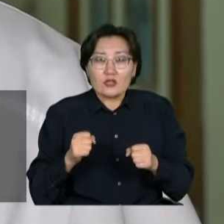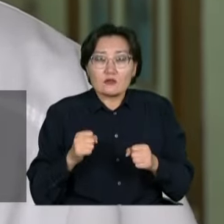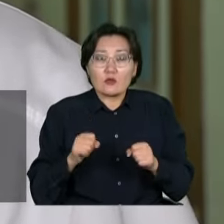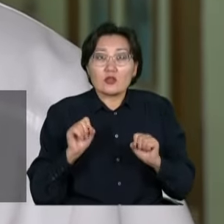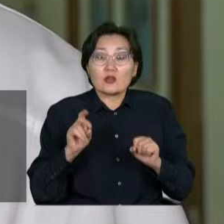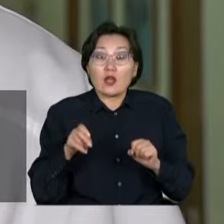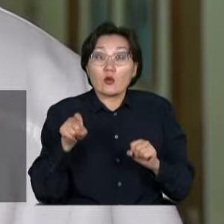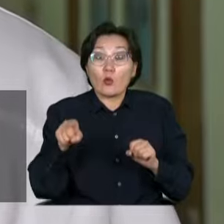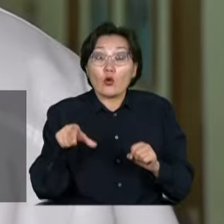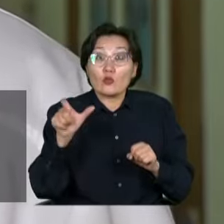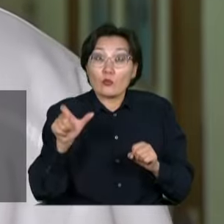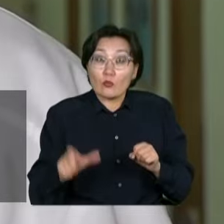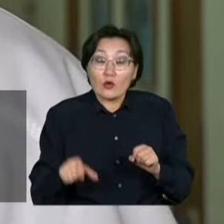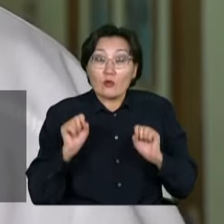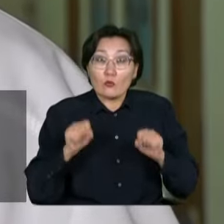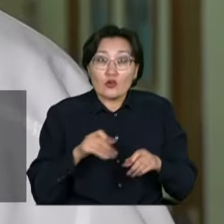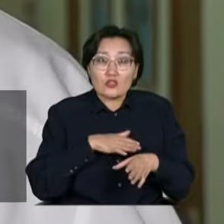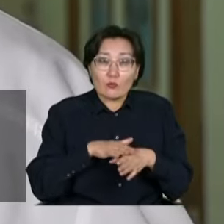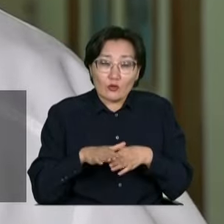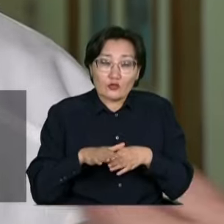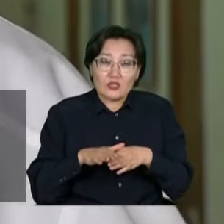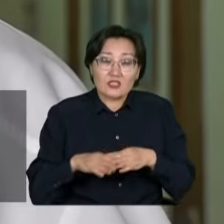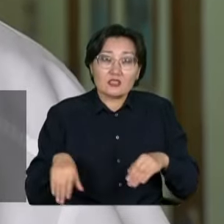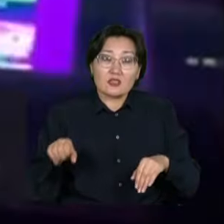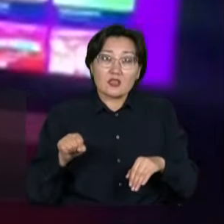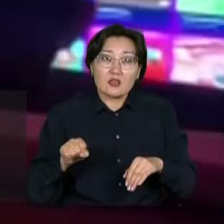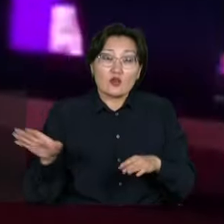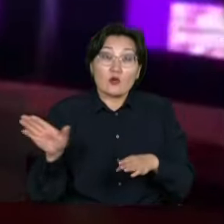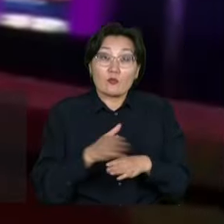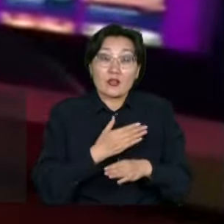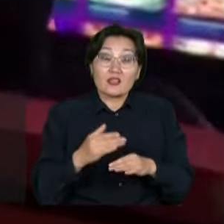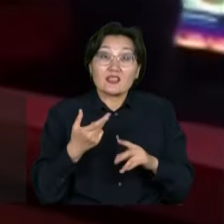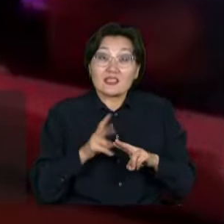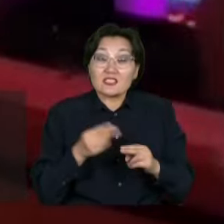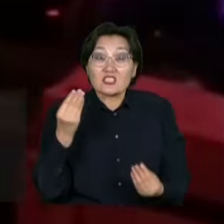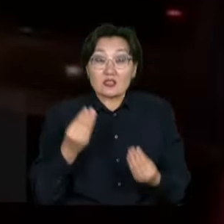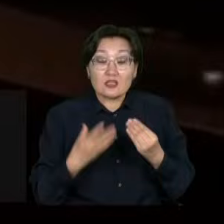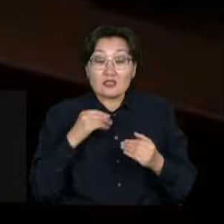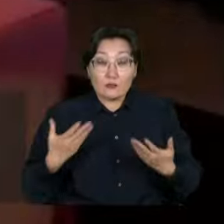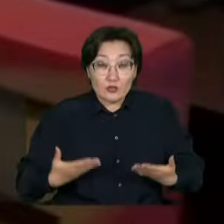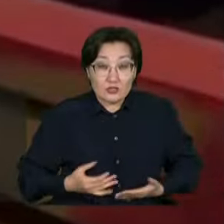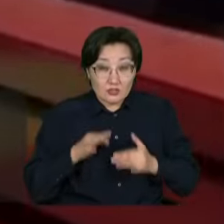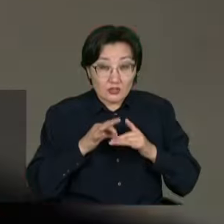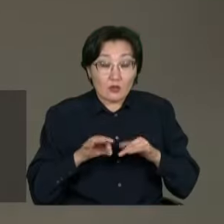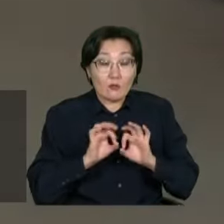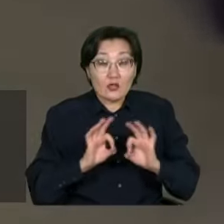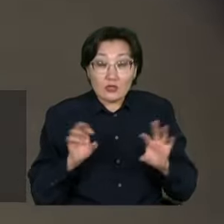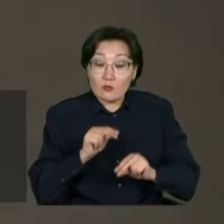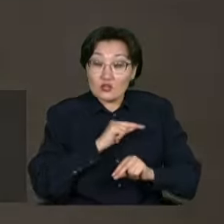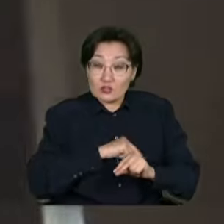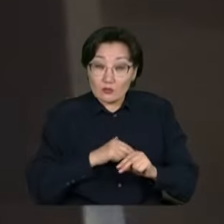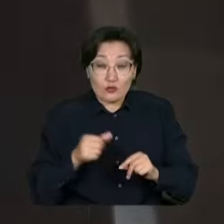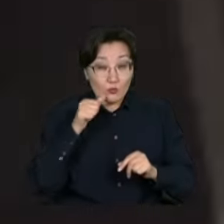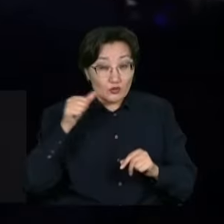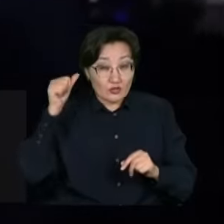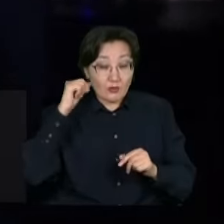он может полностью отречься от этих игр в своей жизни. Помимо лечения, в мегаполисе проводят и профилактическую работу. В